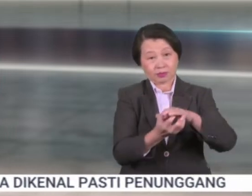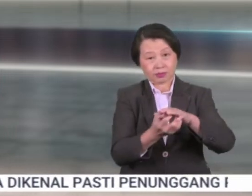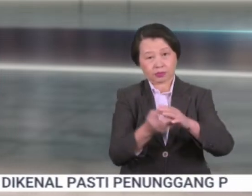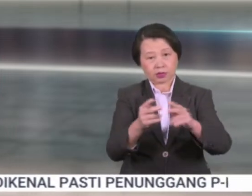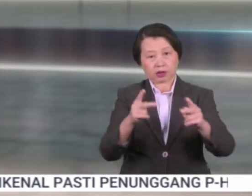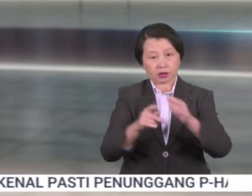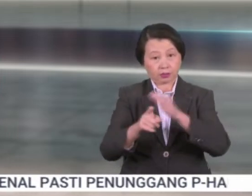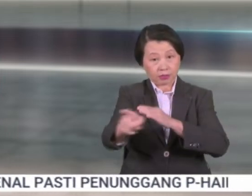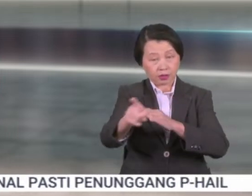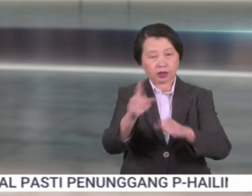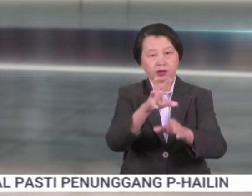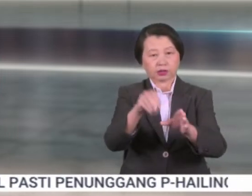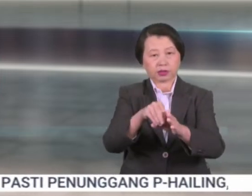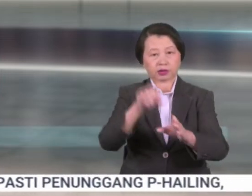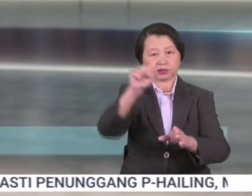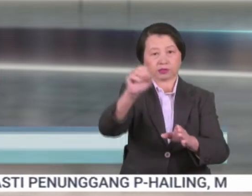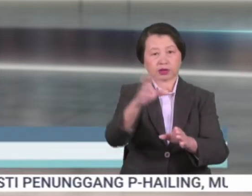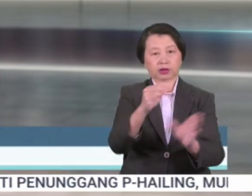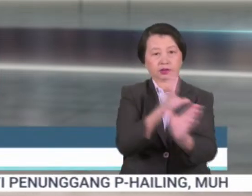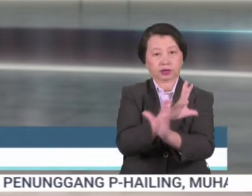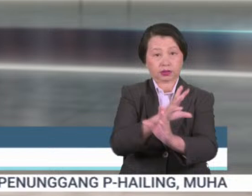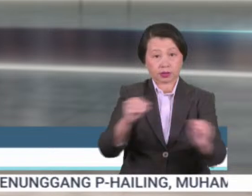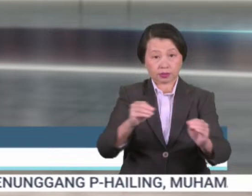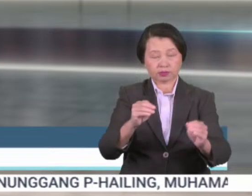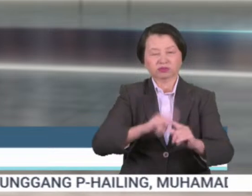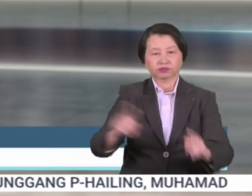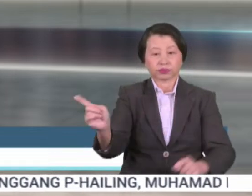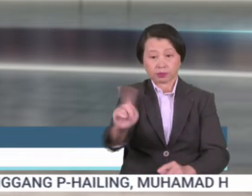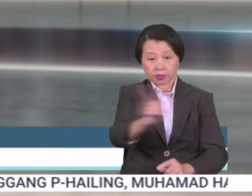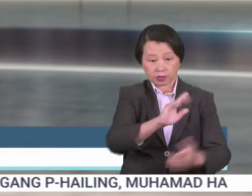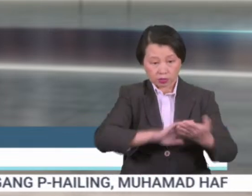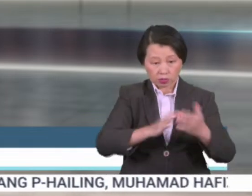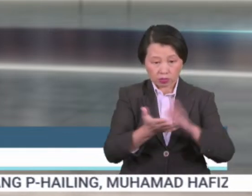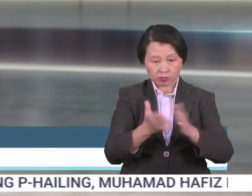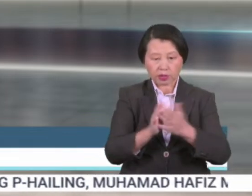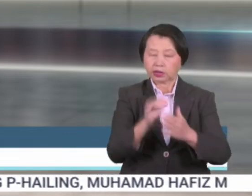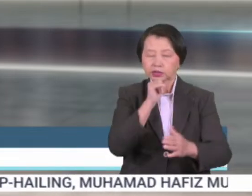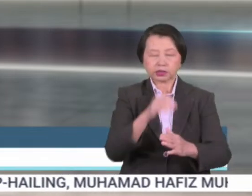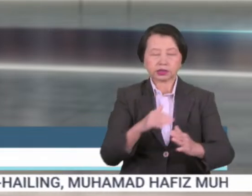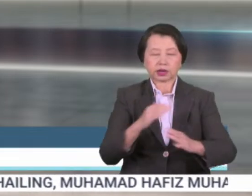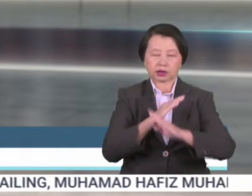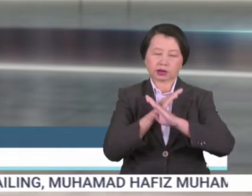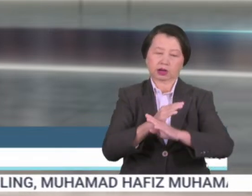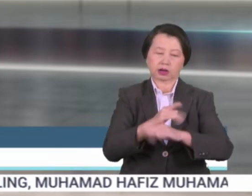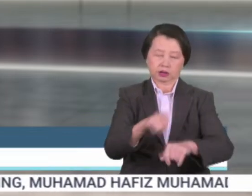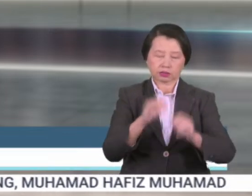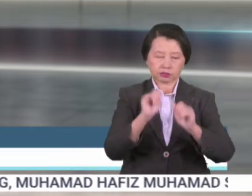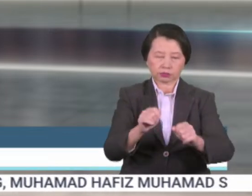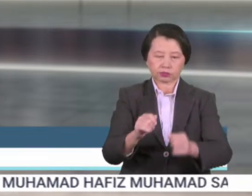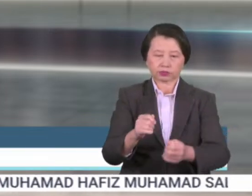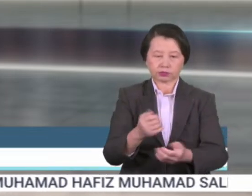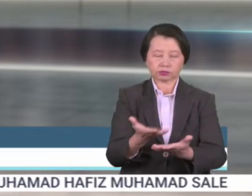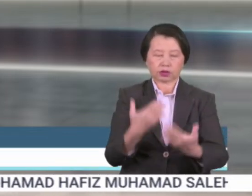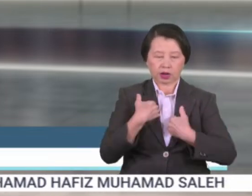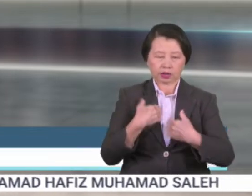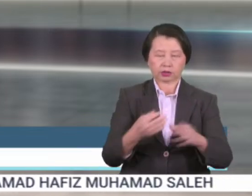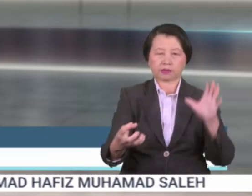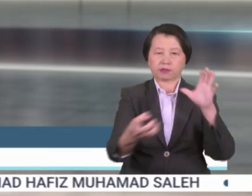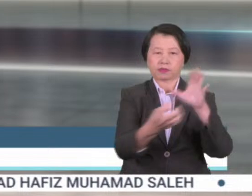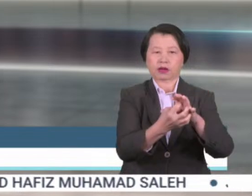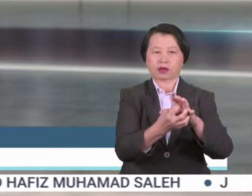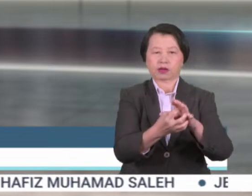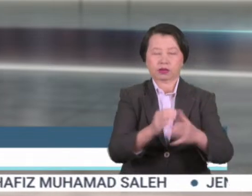termasuk Sabah dan Sarawak bagaimanapun mana-mana komuniti tidak dihalang untuk melanggan sebarang unit peranti satelit sebagai